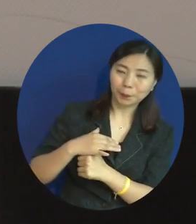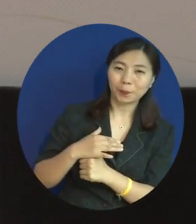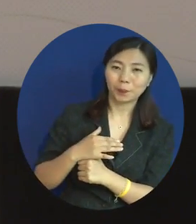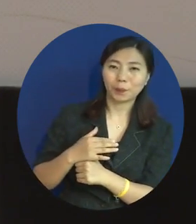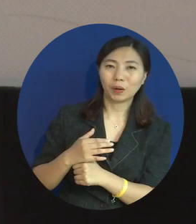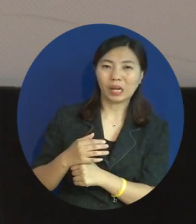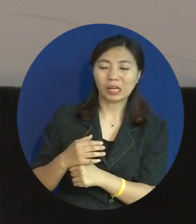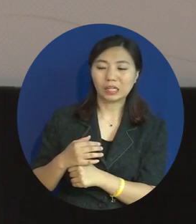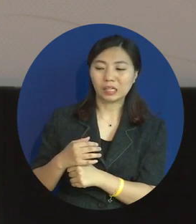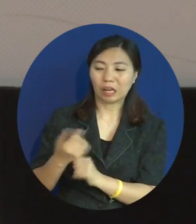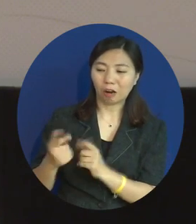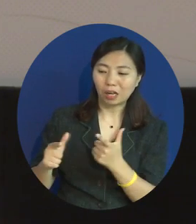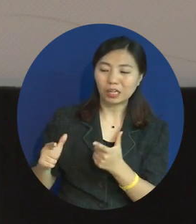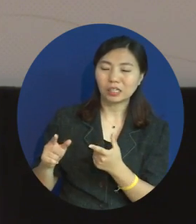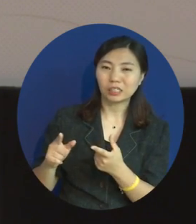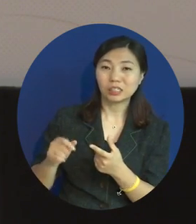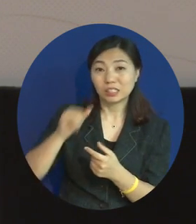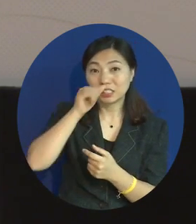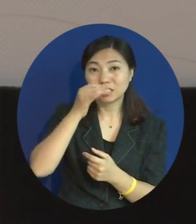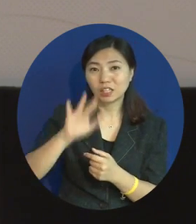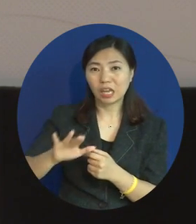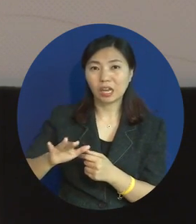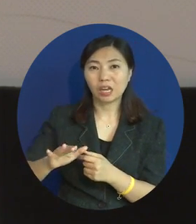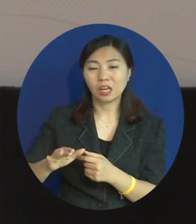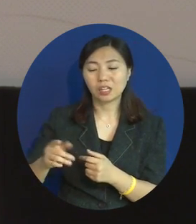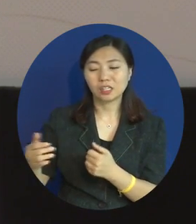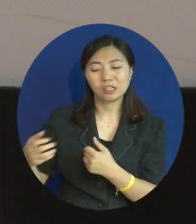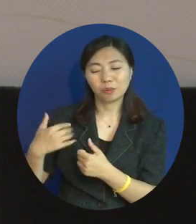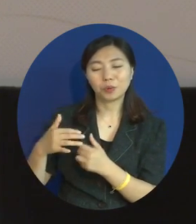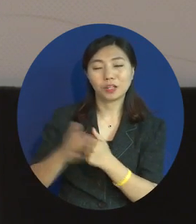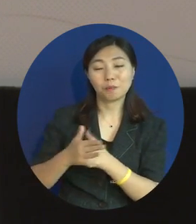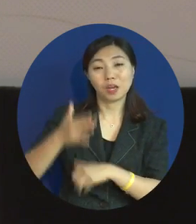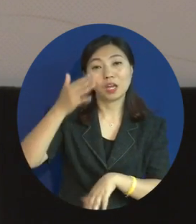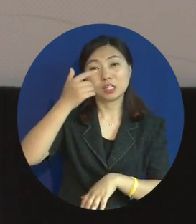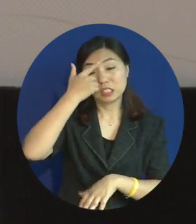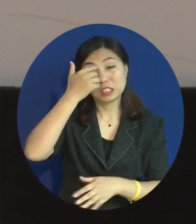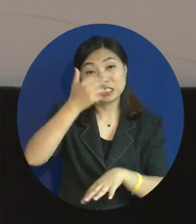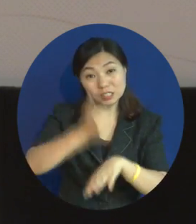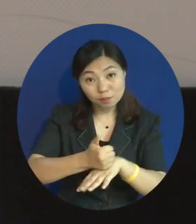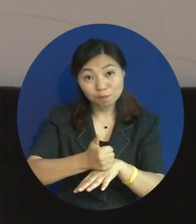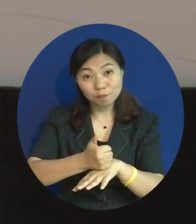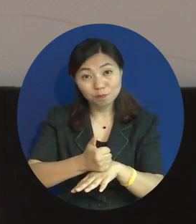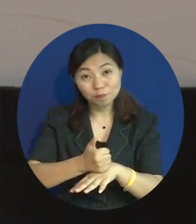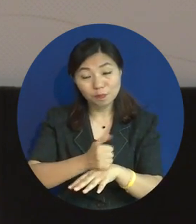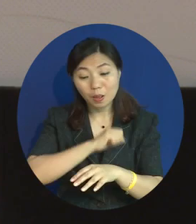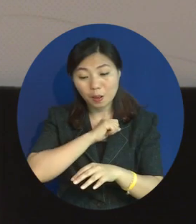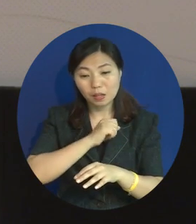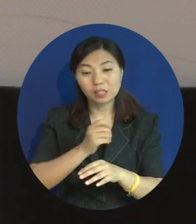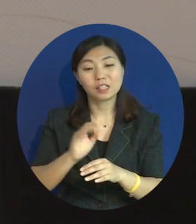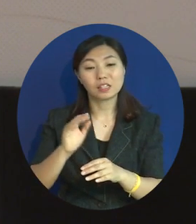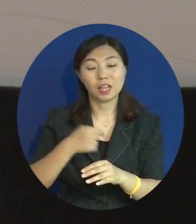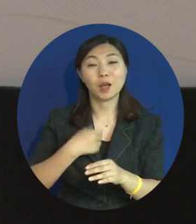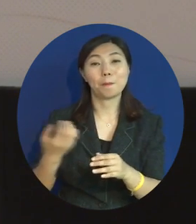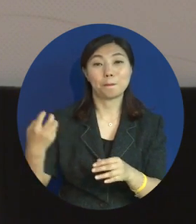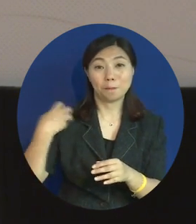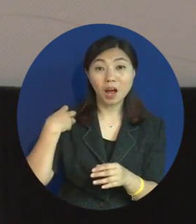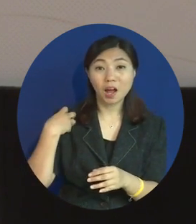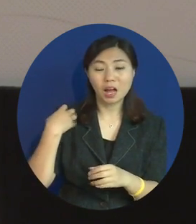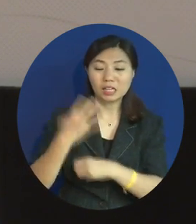있고, 그래서 스님이 됐는데 지금 한 50년을 다 돼가는데, 40몇 년을 했는데,